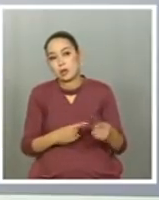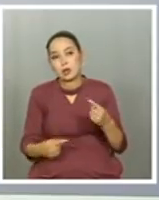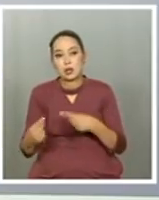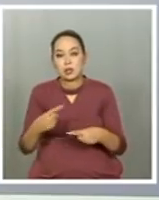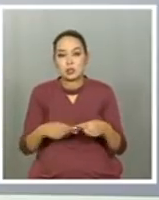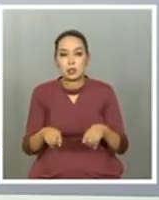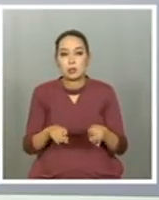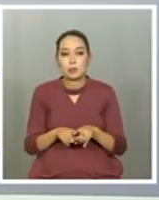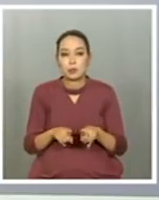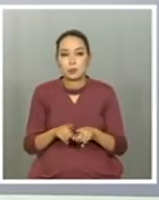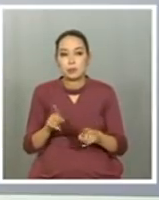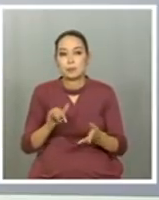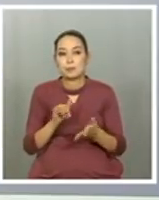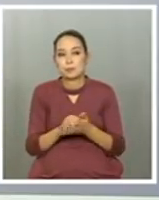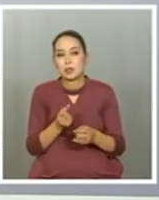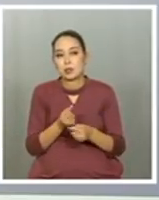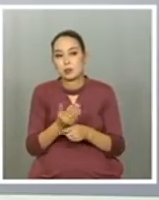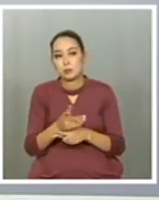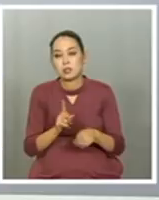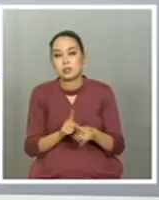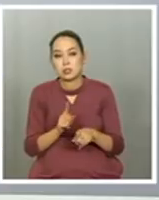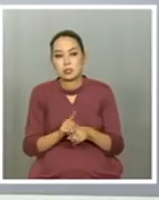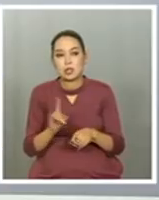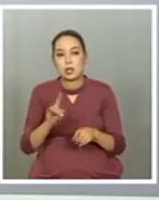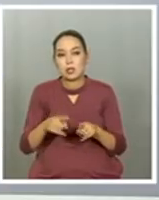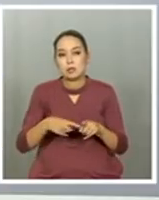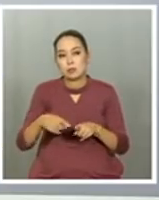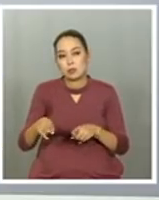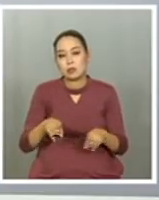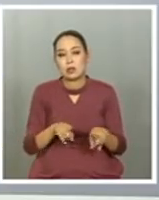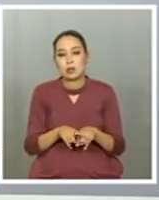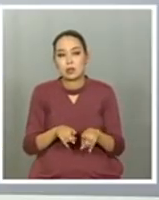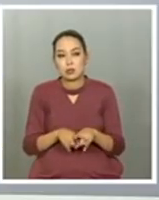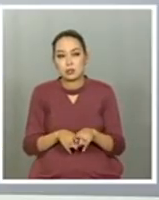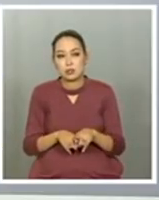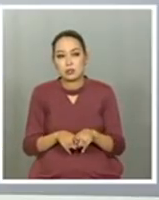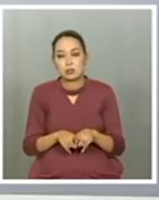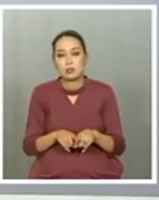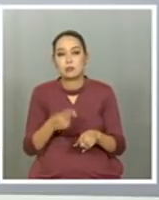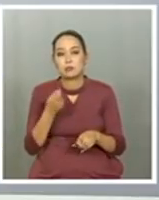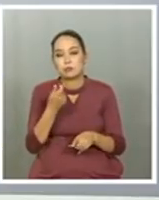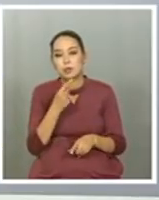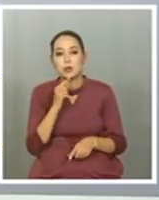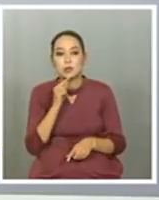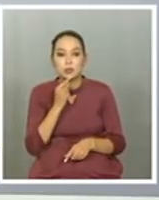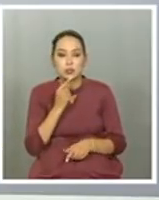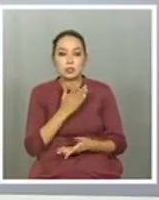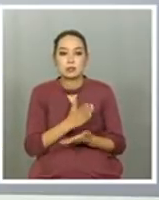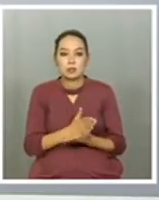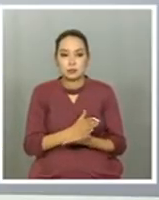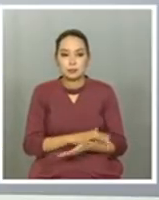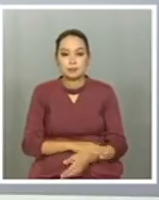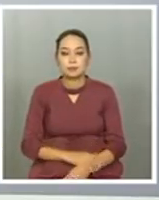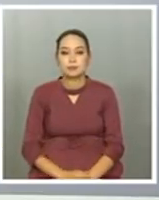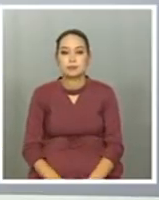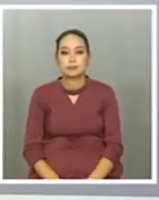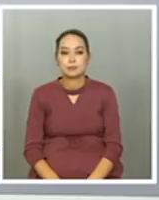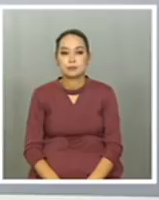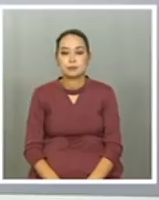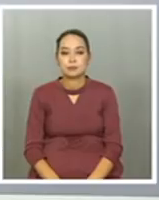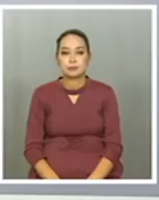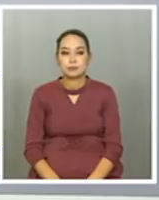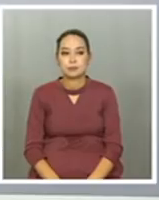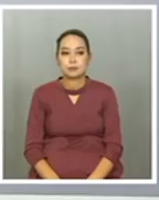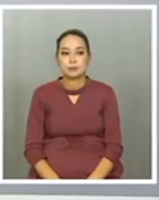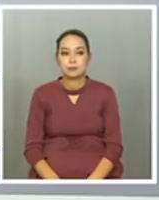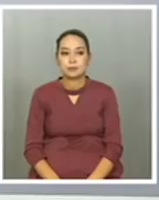орнатқан кезде біршама ара қашықтықтың алшақ болуы біршама қиындықтар туғызады. Ал енді